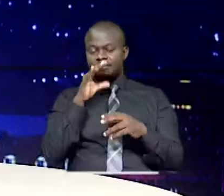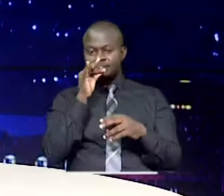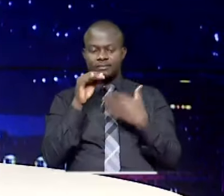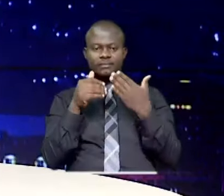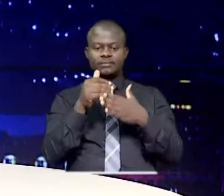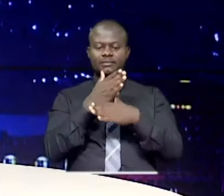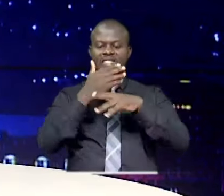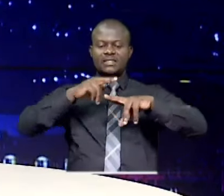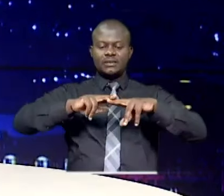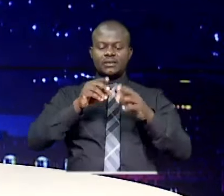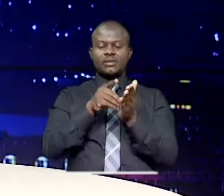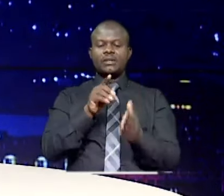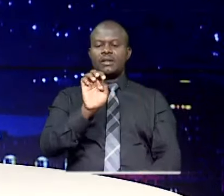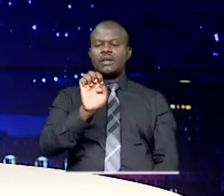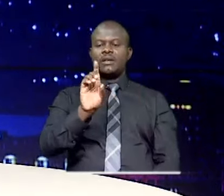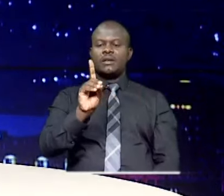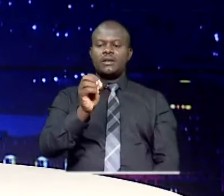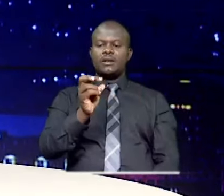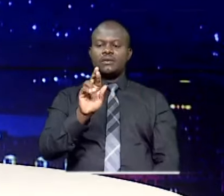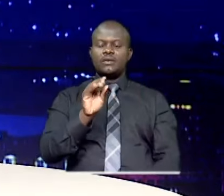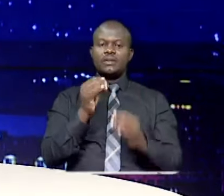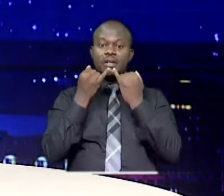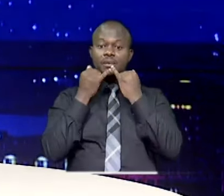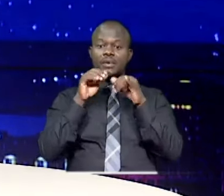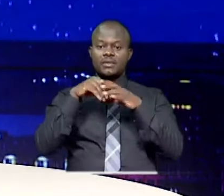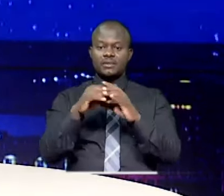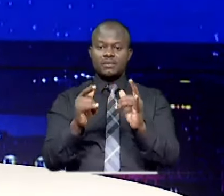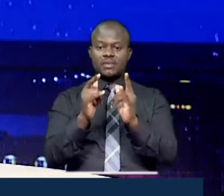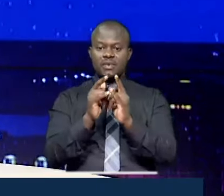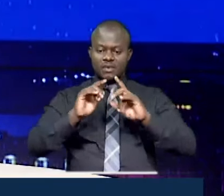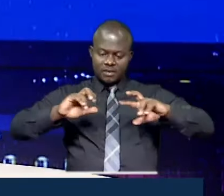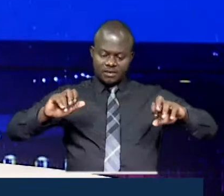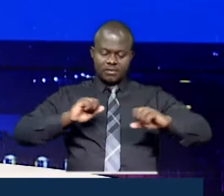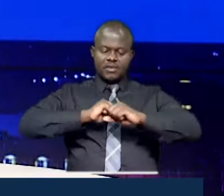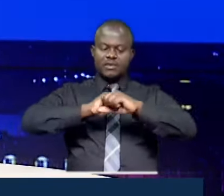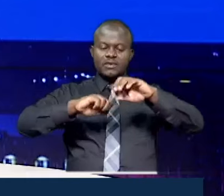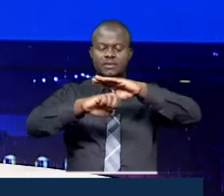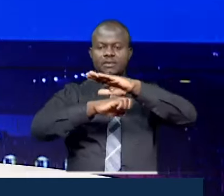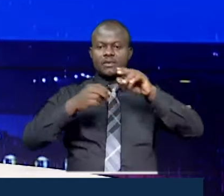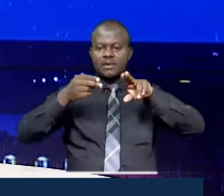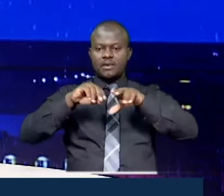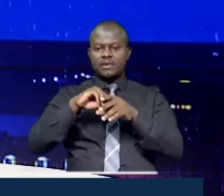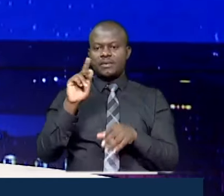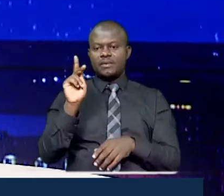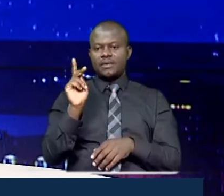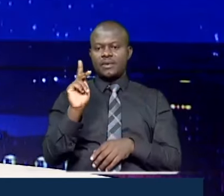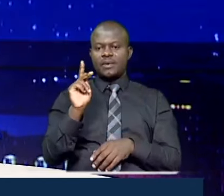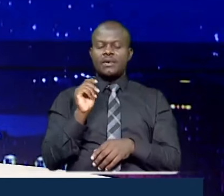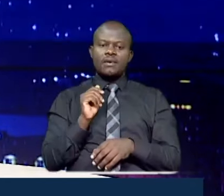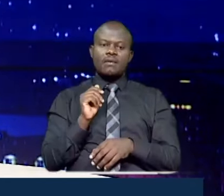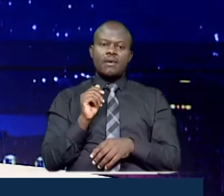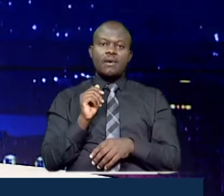Minisitiri w'Intebe Dr. Edouard Ngirente yabwiye abitabiriye inama yiga kurengera ibidukikije ibera I Nairobi muri Kenya